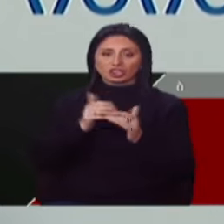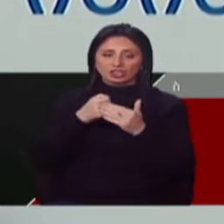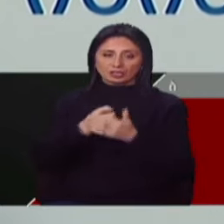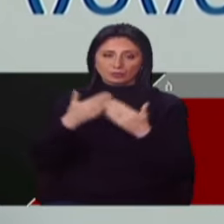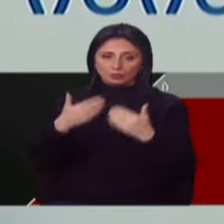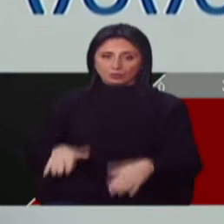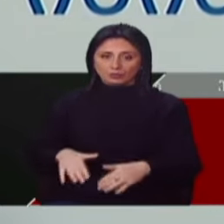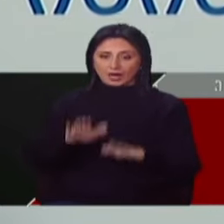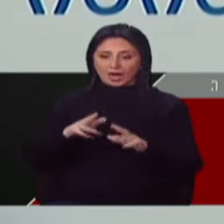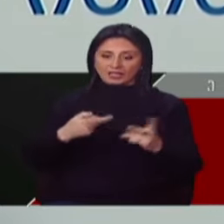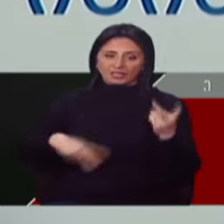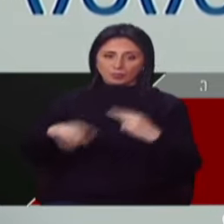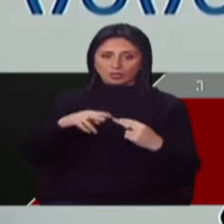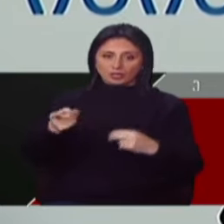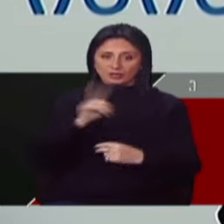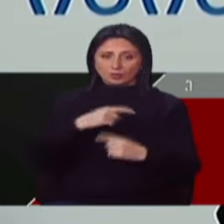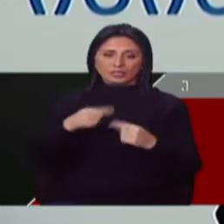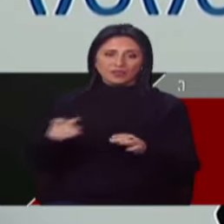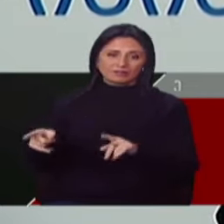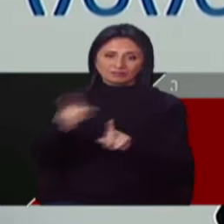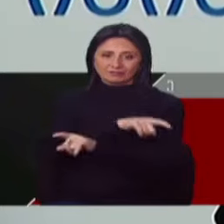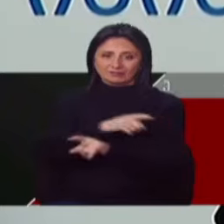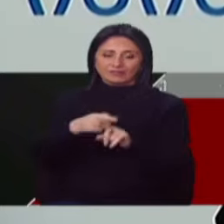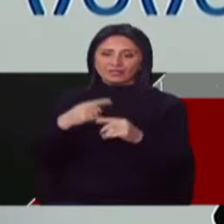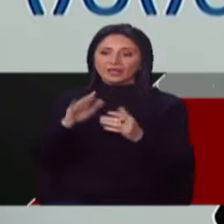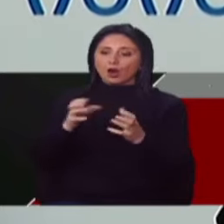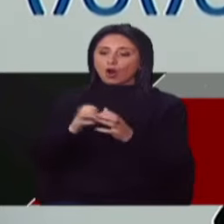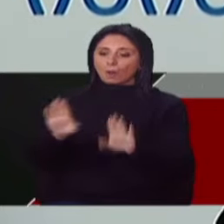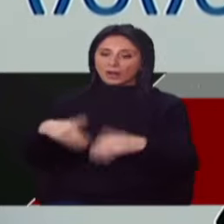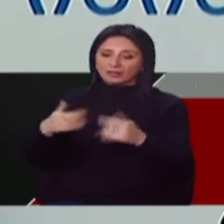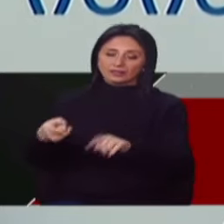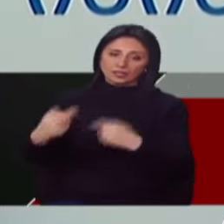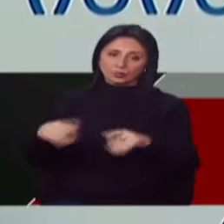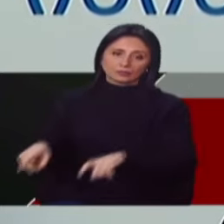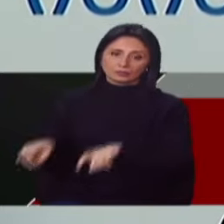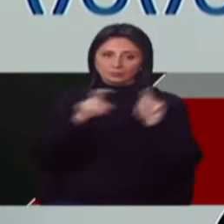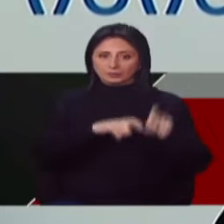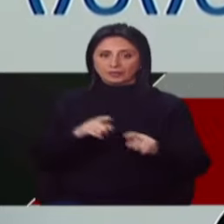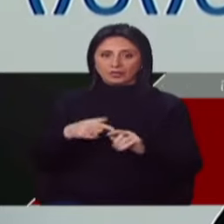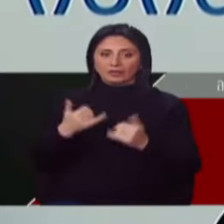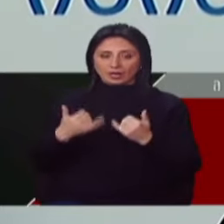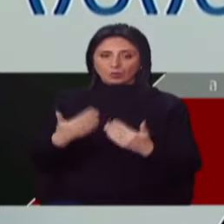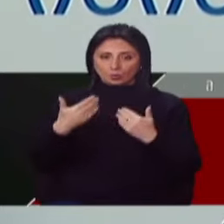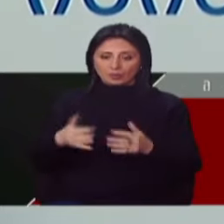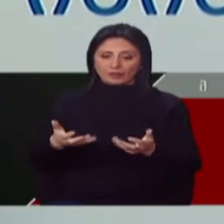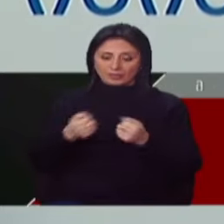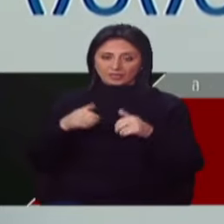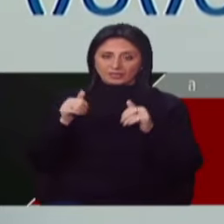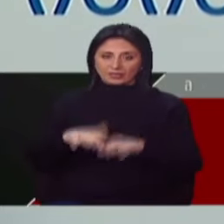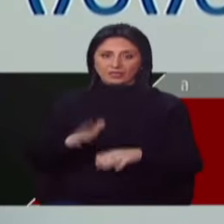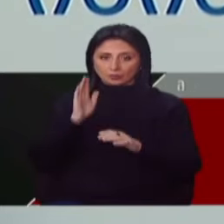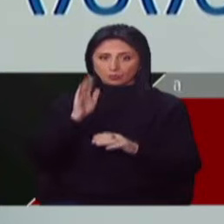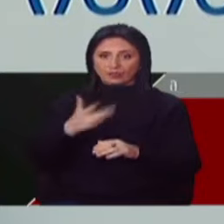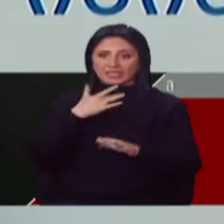მივაღწიეთ ადგილმონაცვლეობას თავაზობთ კომპანიებს, ასე შეთანხმება მიღწეულია. დღეს მთავრობამაც მიიღო ეს გადაწყვეტილება,